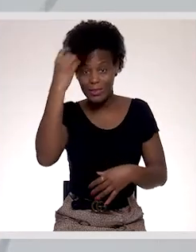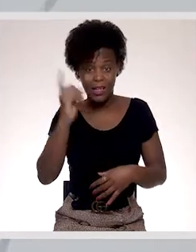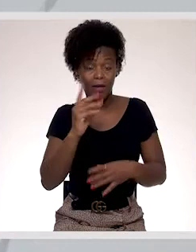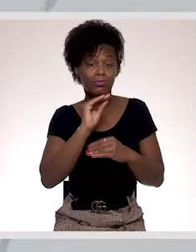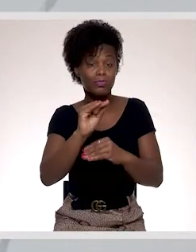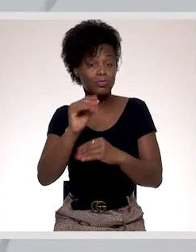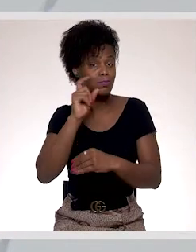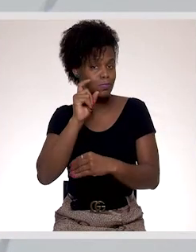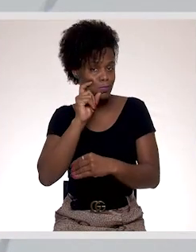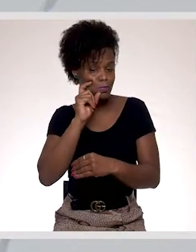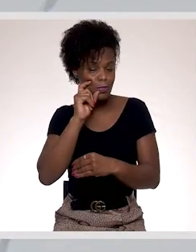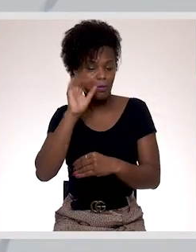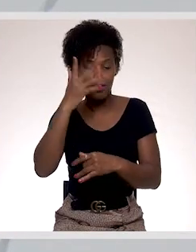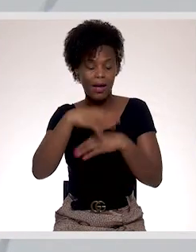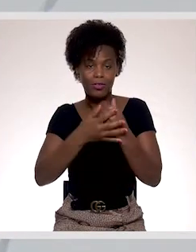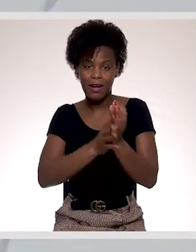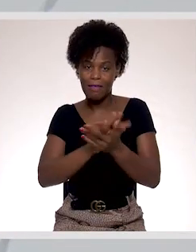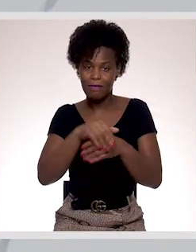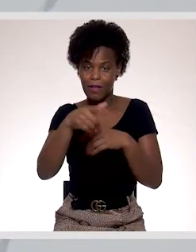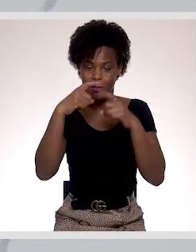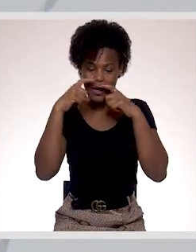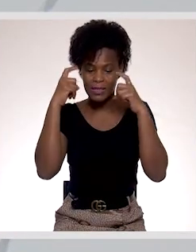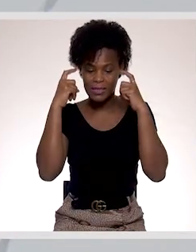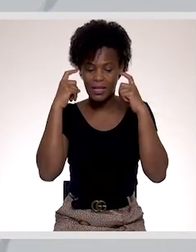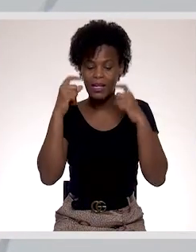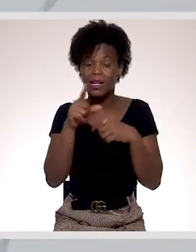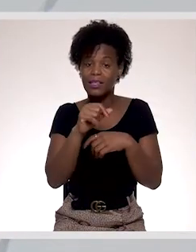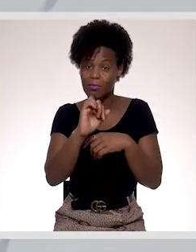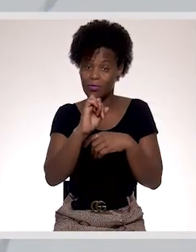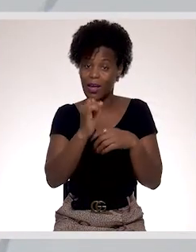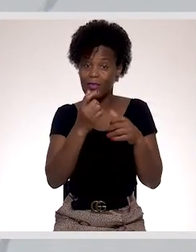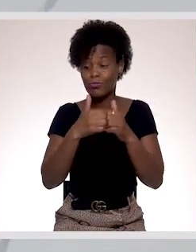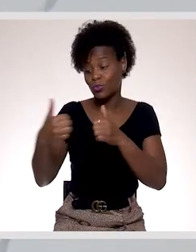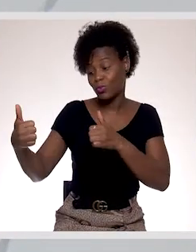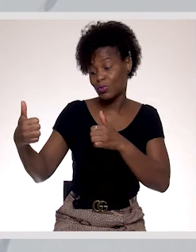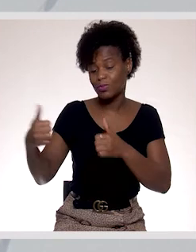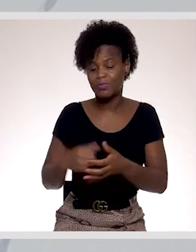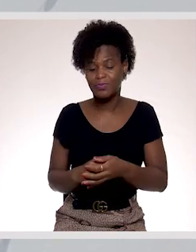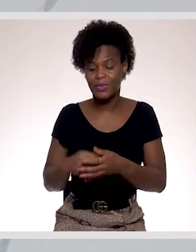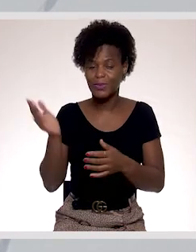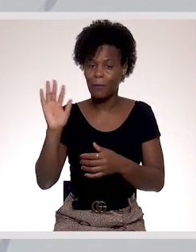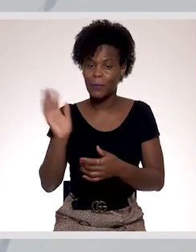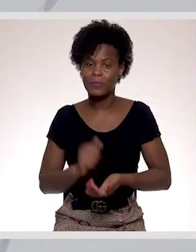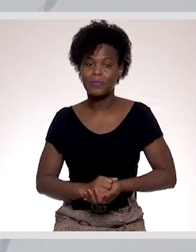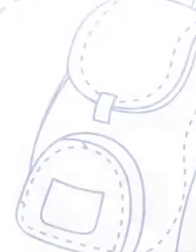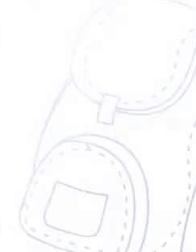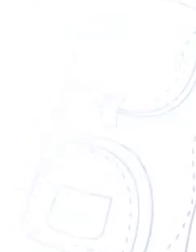de sécurité. Lavez-vous les mains, portez votre masque et gardez la distance. À très bientôt!